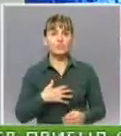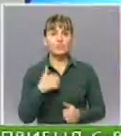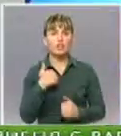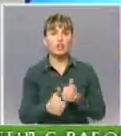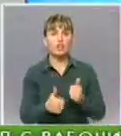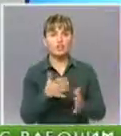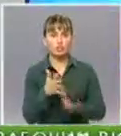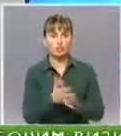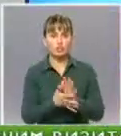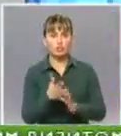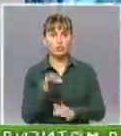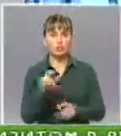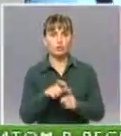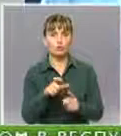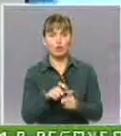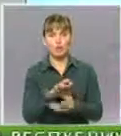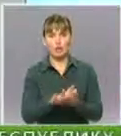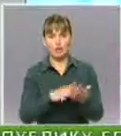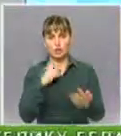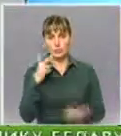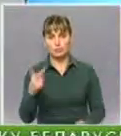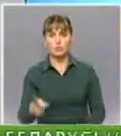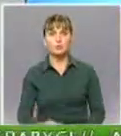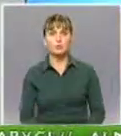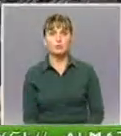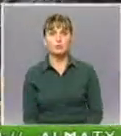жест и слово, а жару разбавить училось искусству.